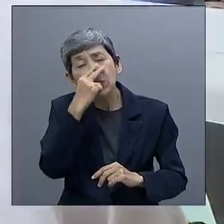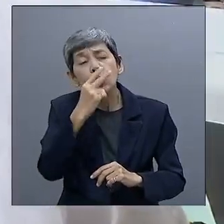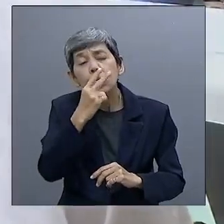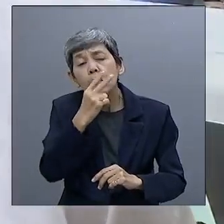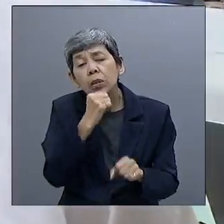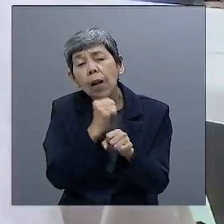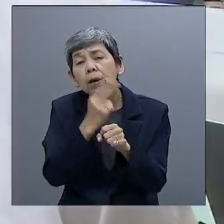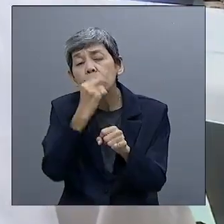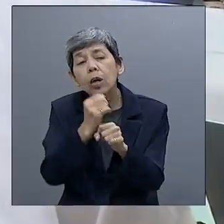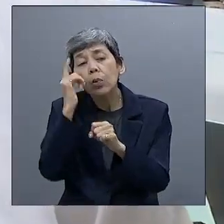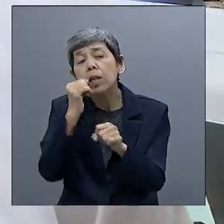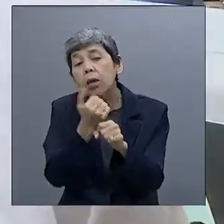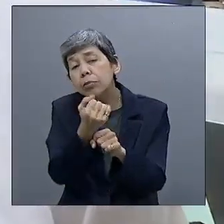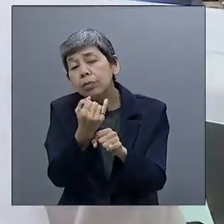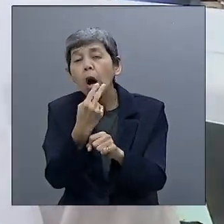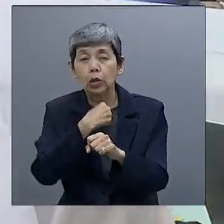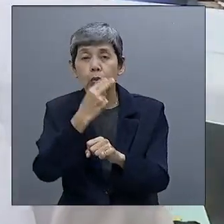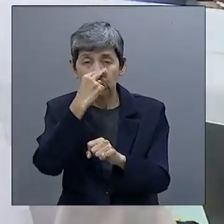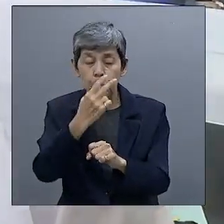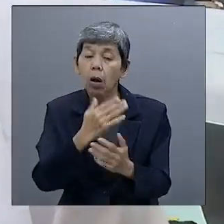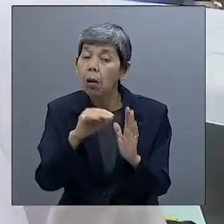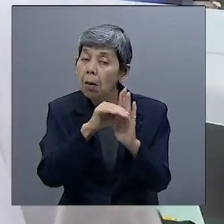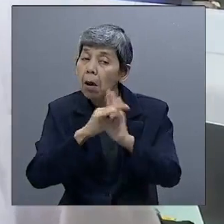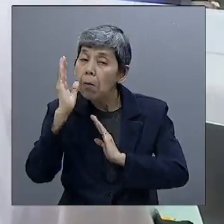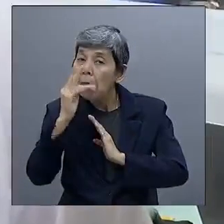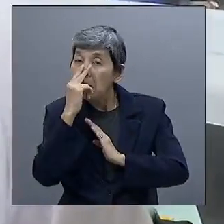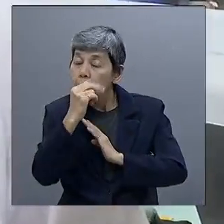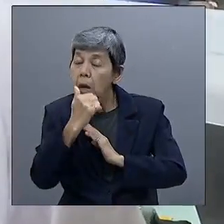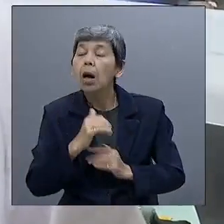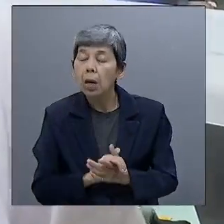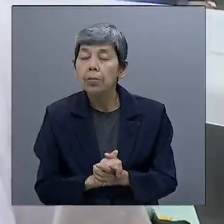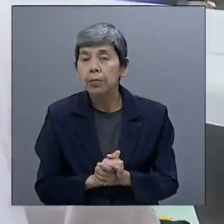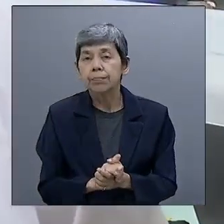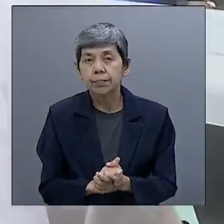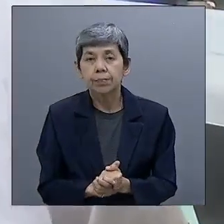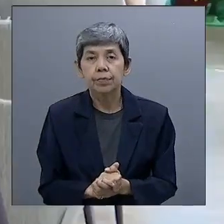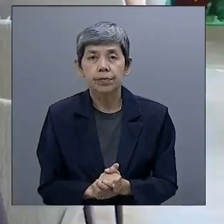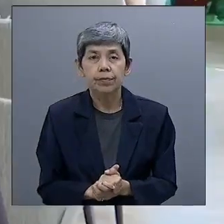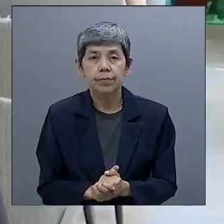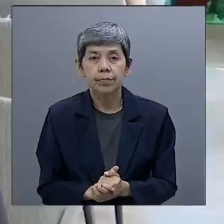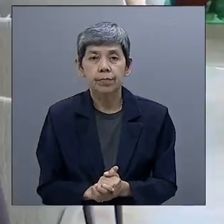ดูต่อไปว่าอนาคตเขาจะทำงานได้ตามที่เขาขายนโยบายมาไว้